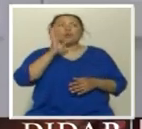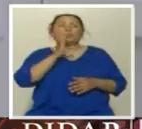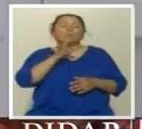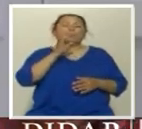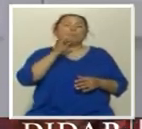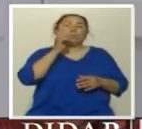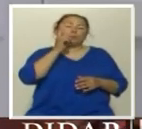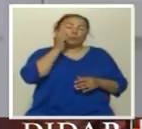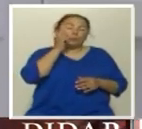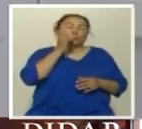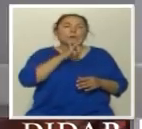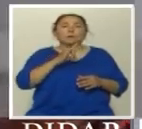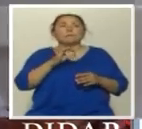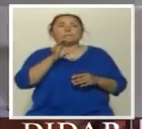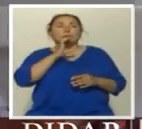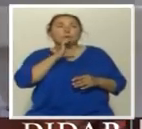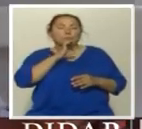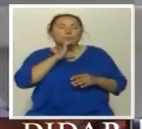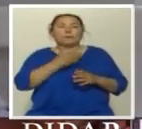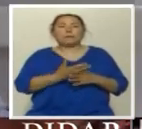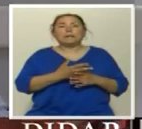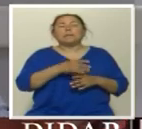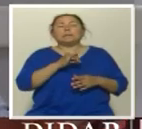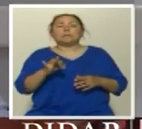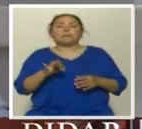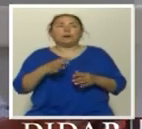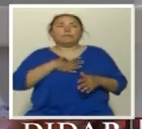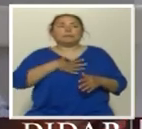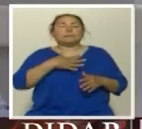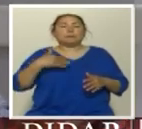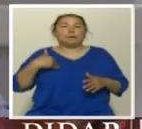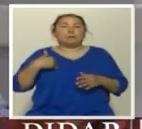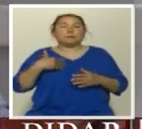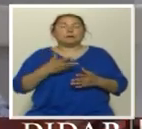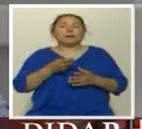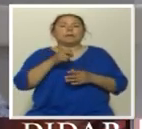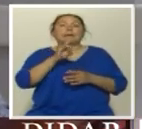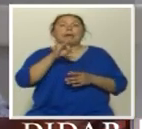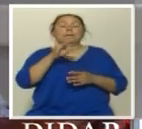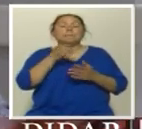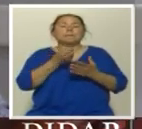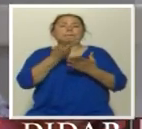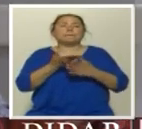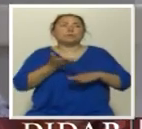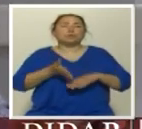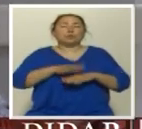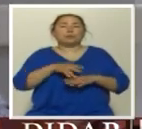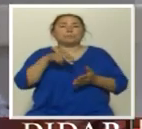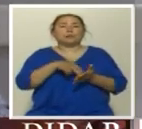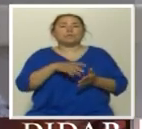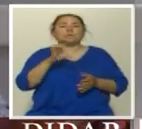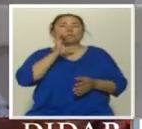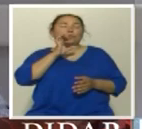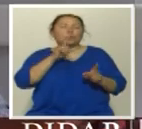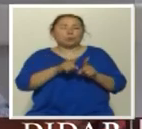свекровь. Женщина подключена к аппарату искусственной вентиляции легких. Вместе с ней в реанимации в крайне тяжелом состоянии находится ее